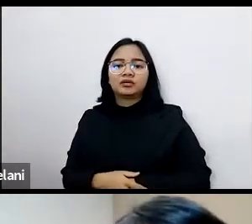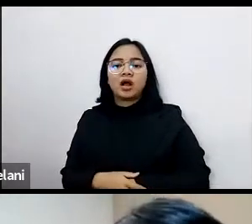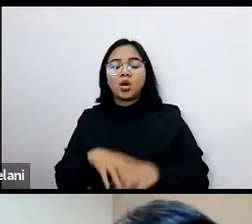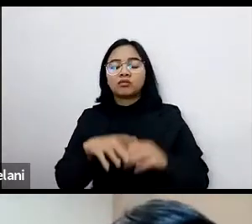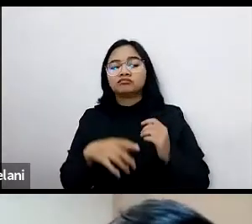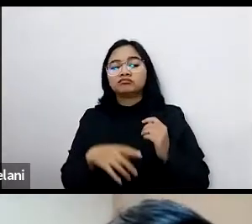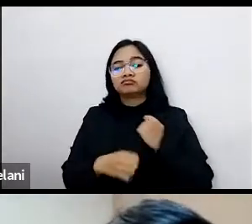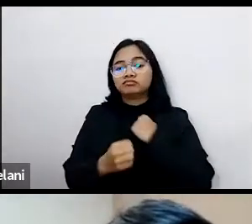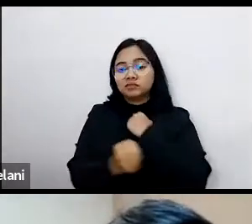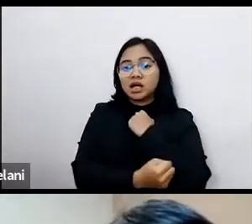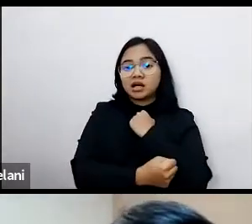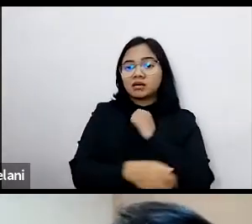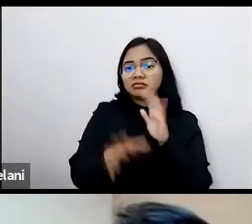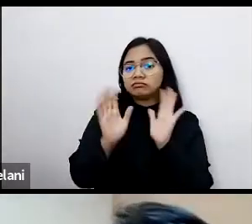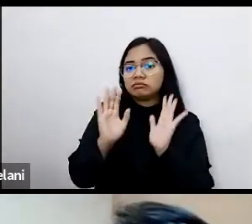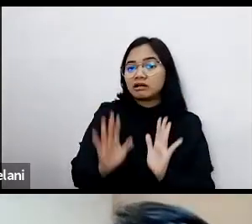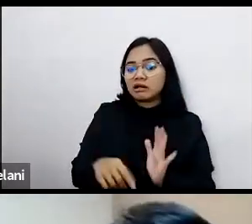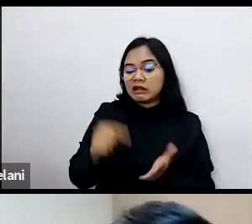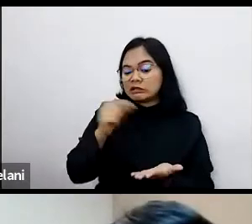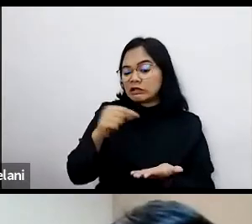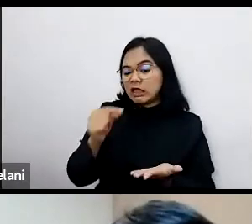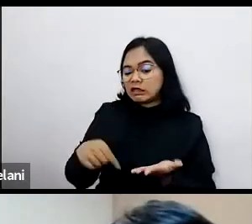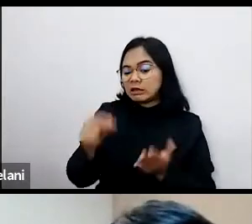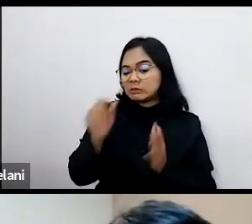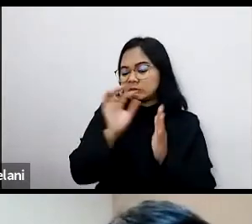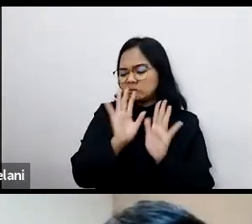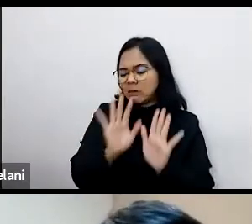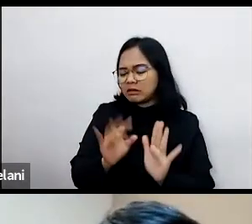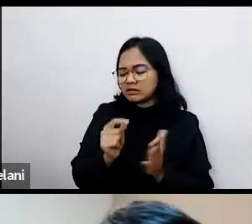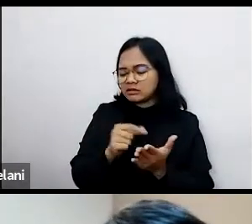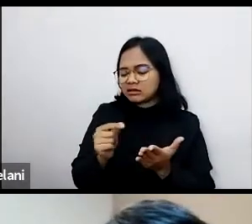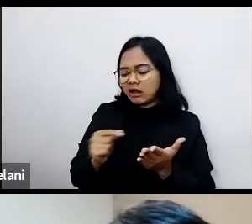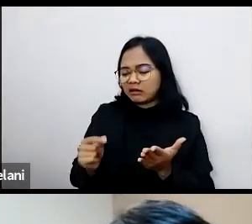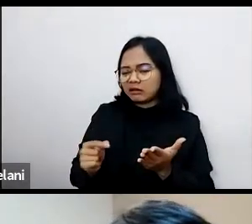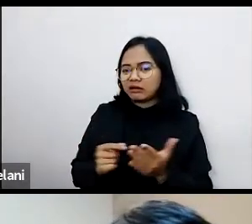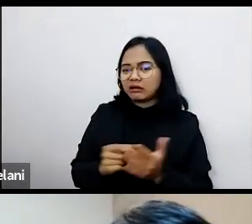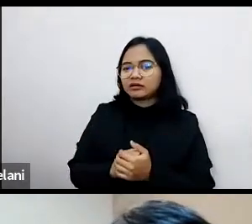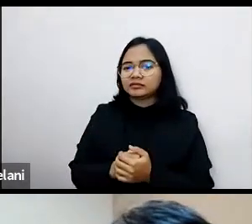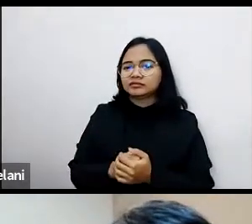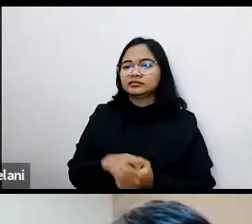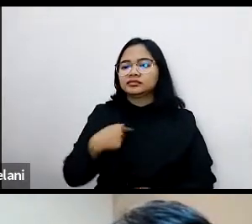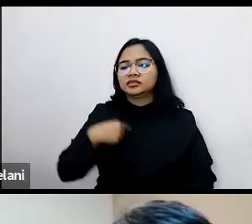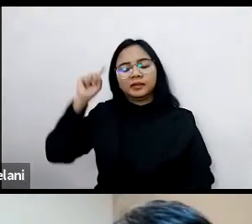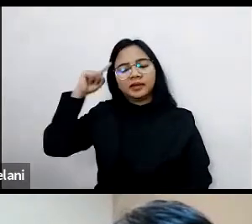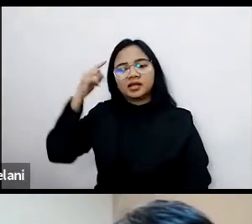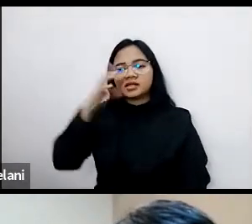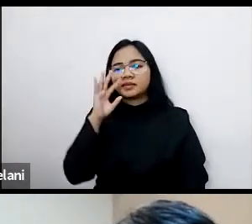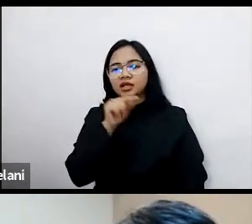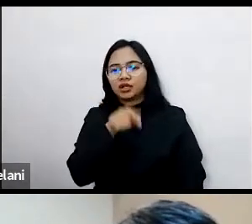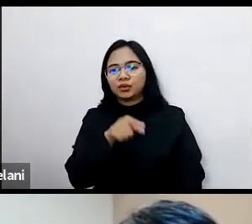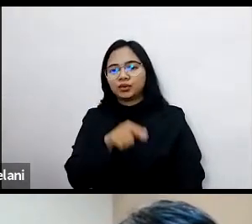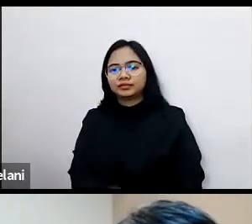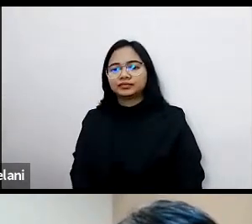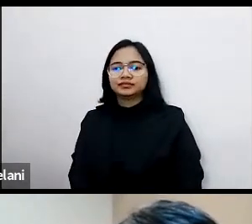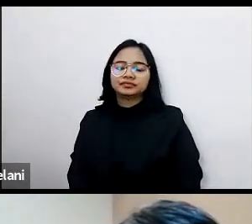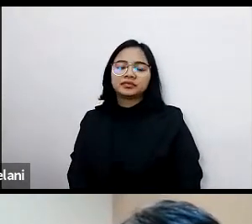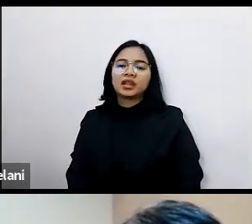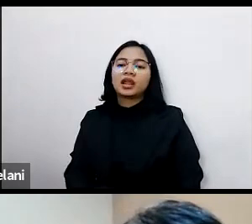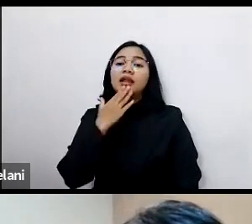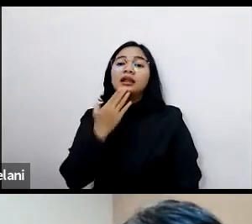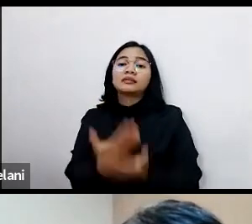harus ini gitu, itu yang saya maksud. So, saya kira begitu Mbak Renfi. Baik, terima kasih Mbak